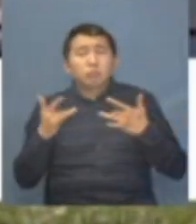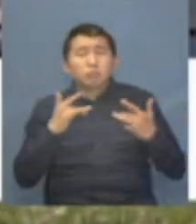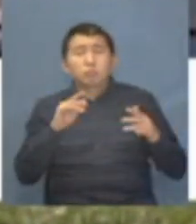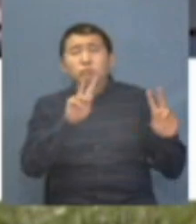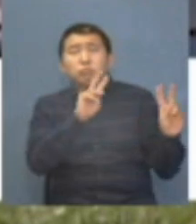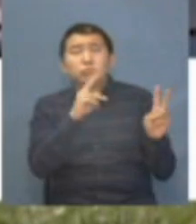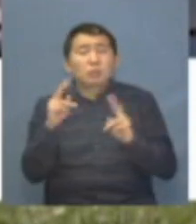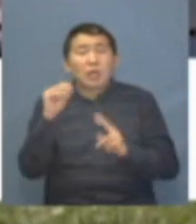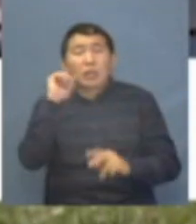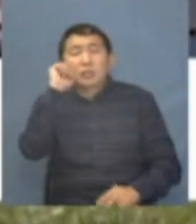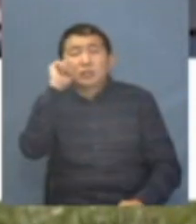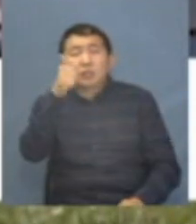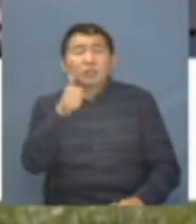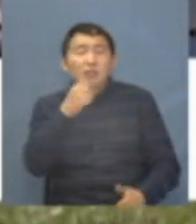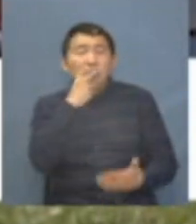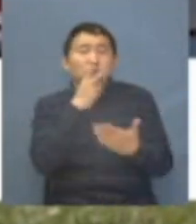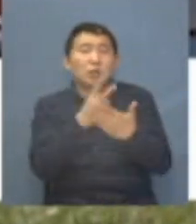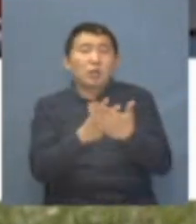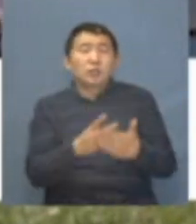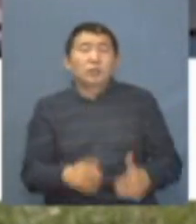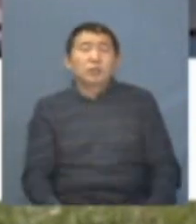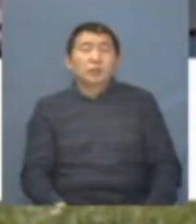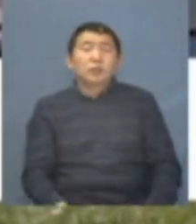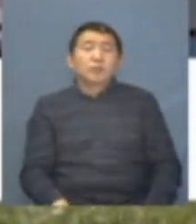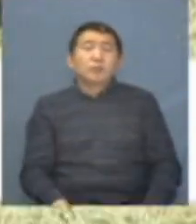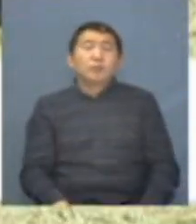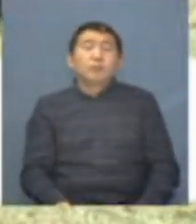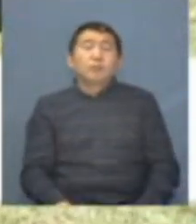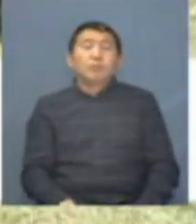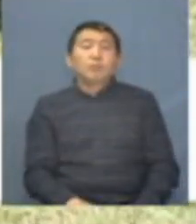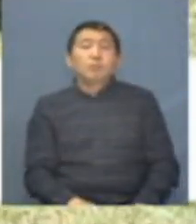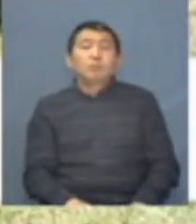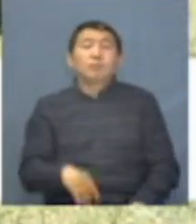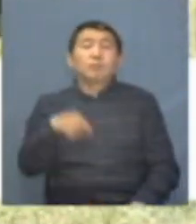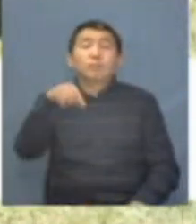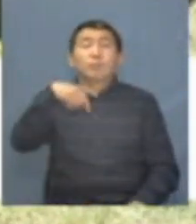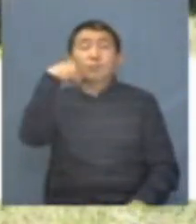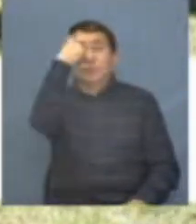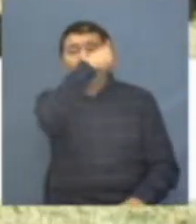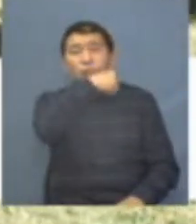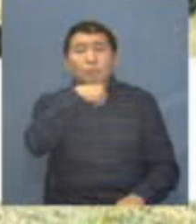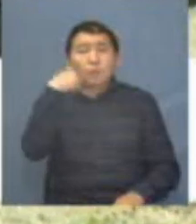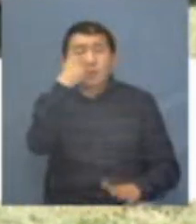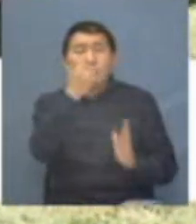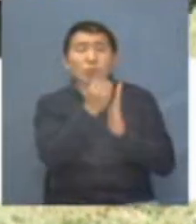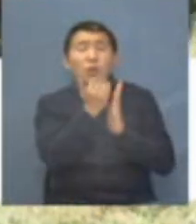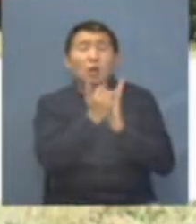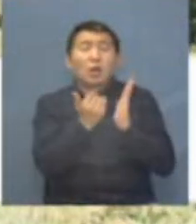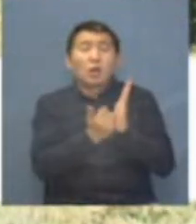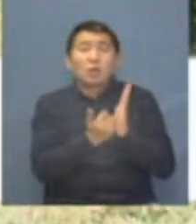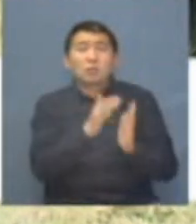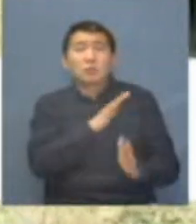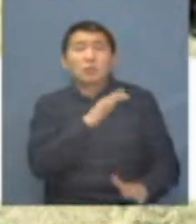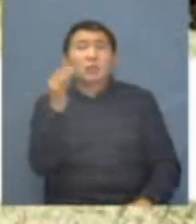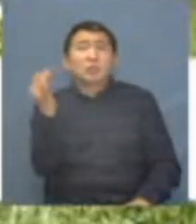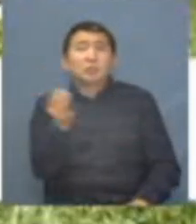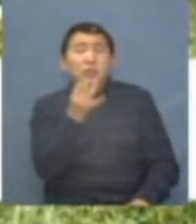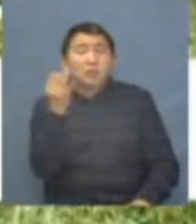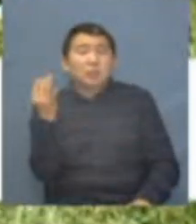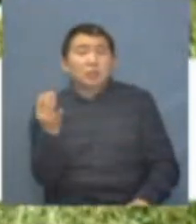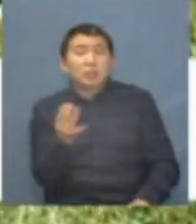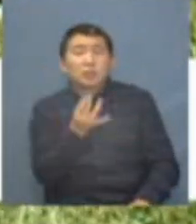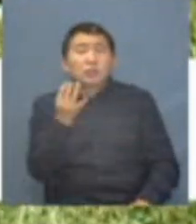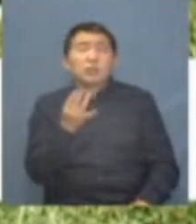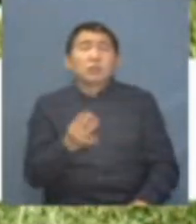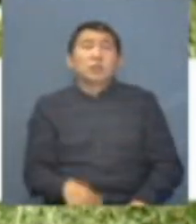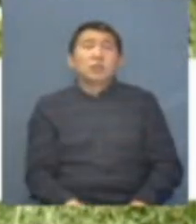мы вам покажем, как краковяк танцует и разные танцы. В этом году программа мероприятия была насыщенной. На сцене звучали